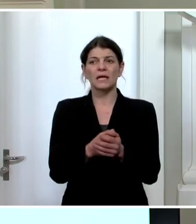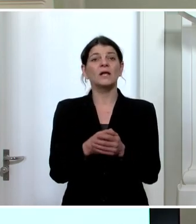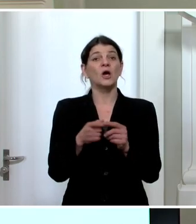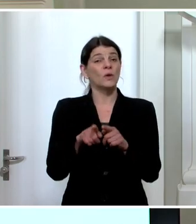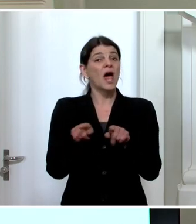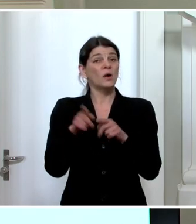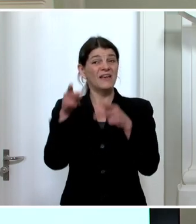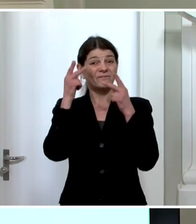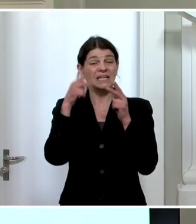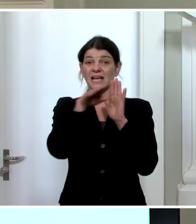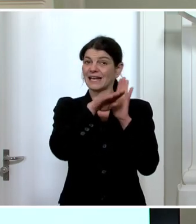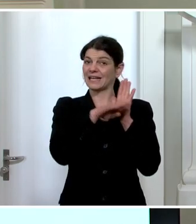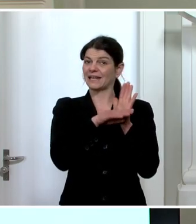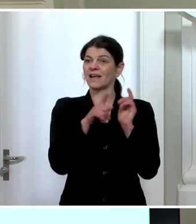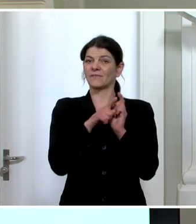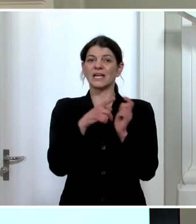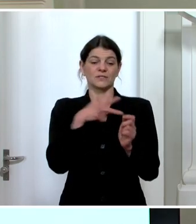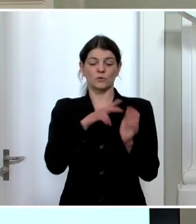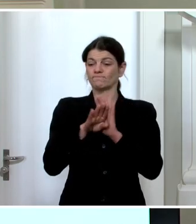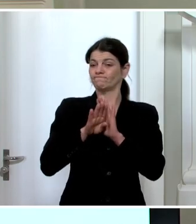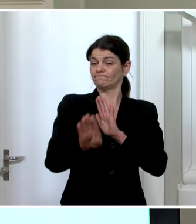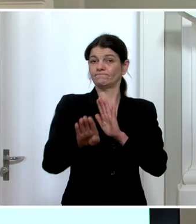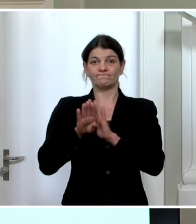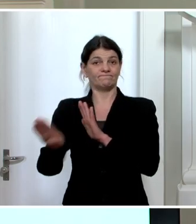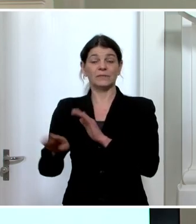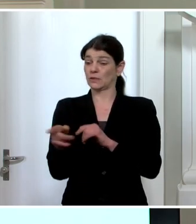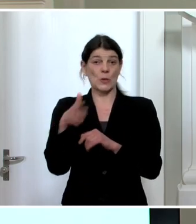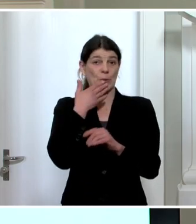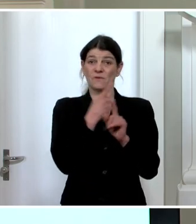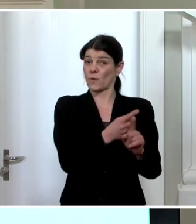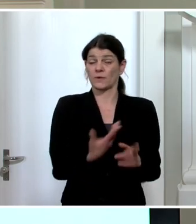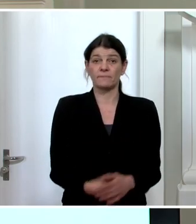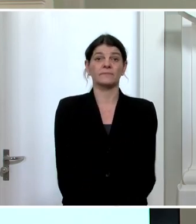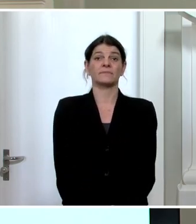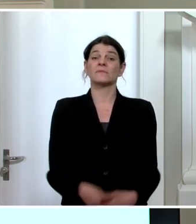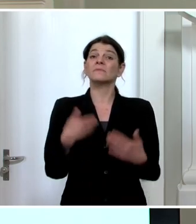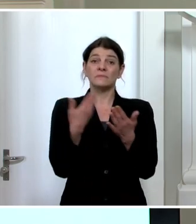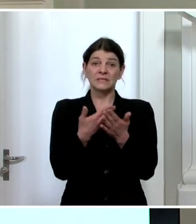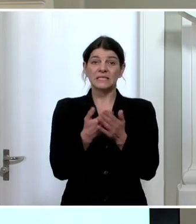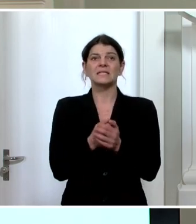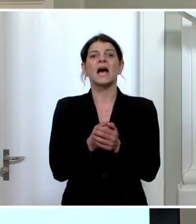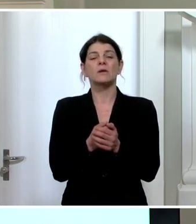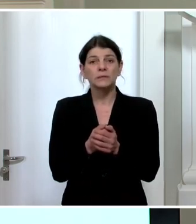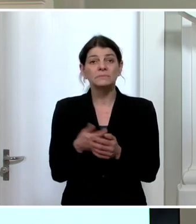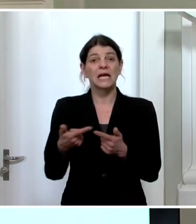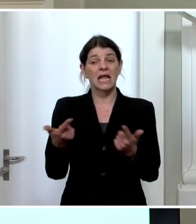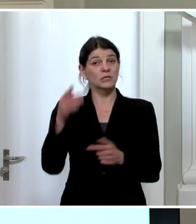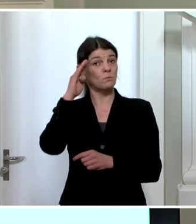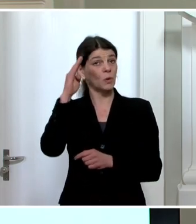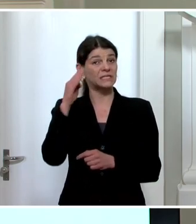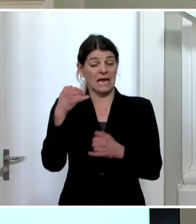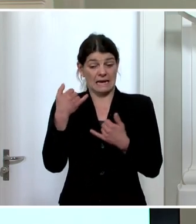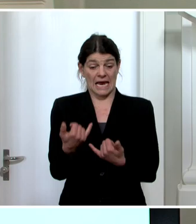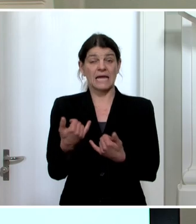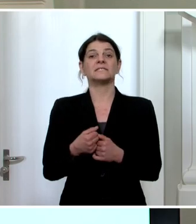Regeln in Bezug auf das Social Distancing Abstand halten. Aus diesem Grund lanciert die Landespolizei